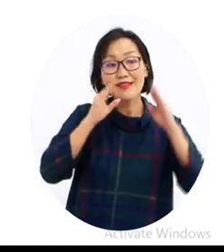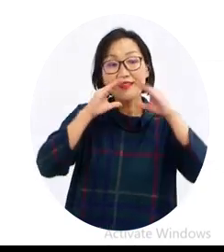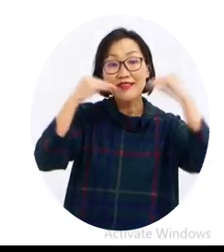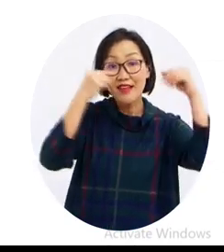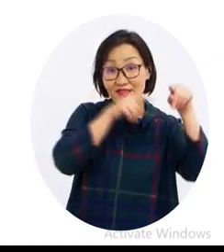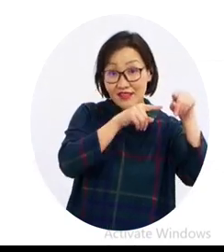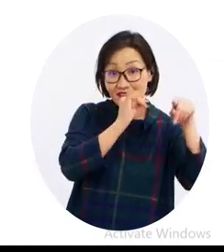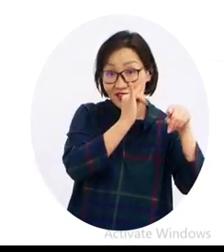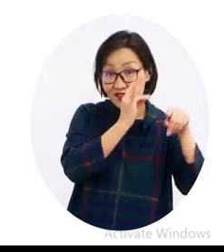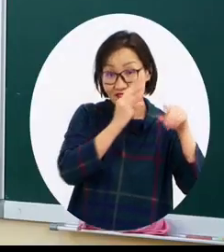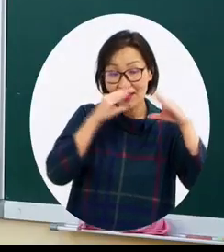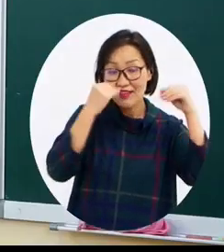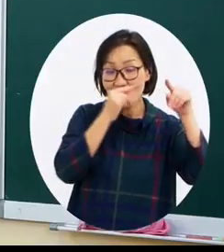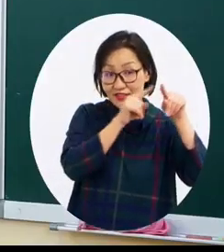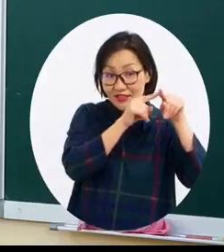вэ? Инээх.